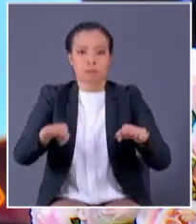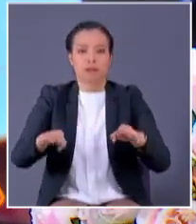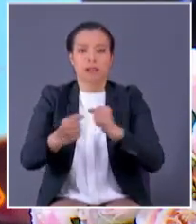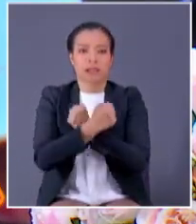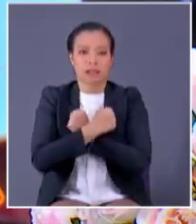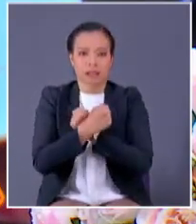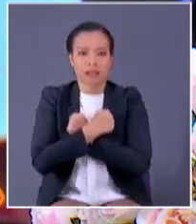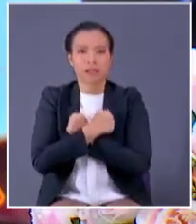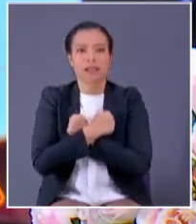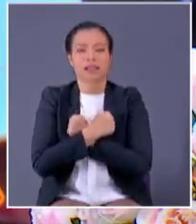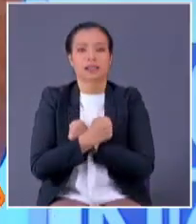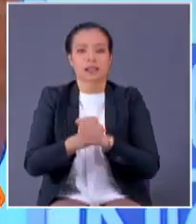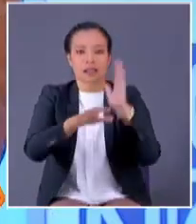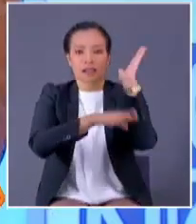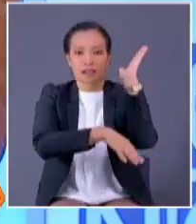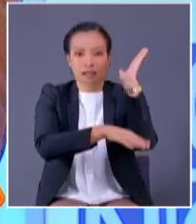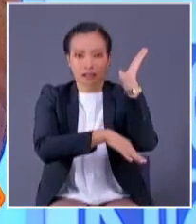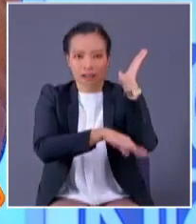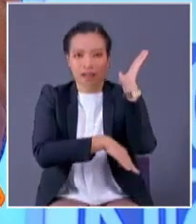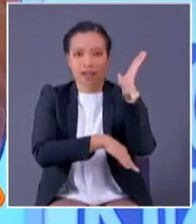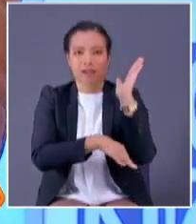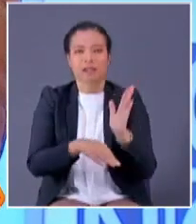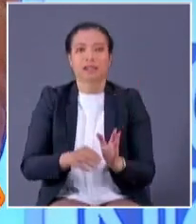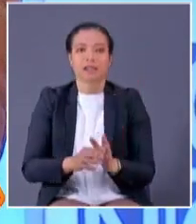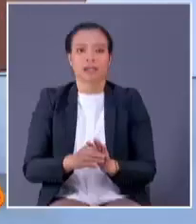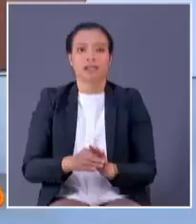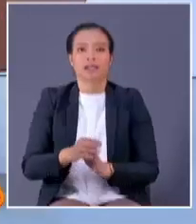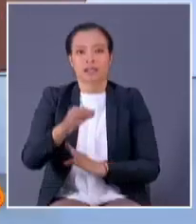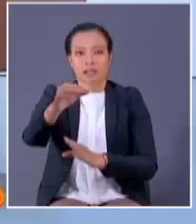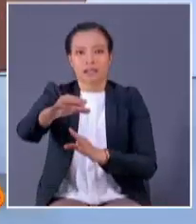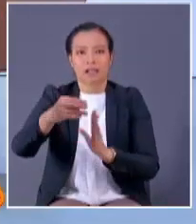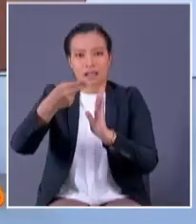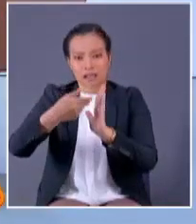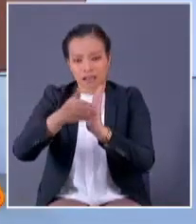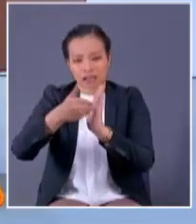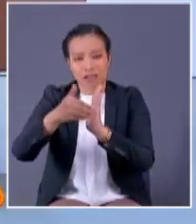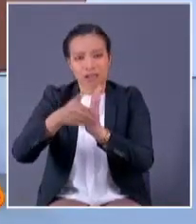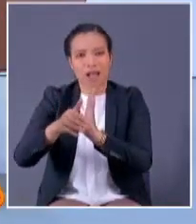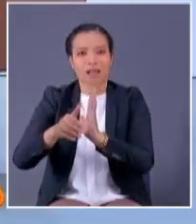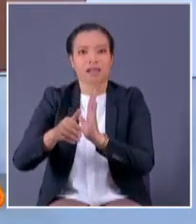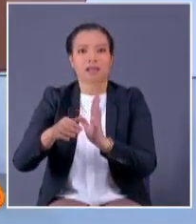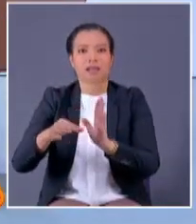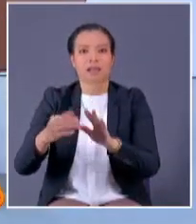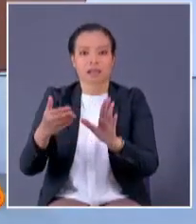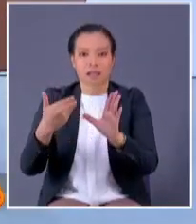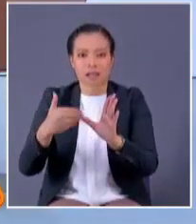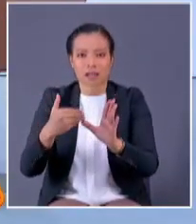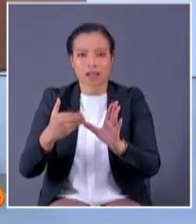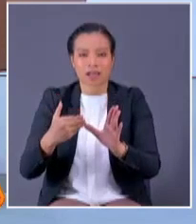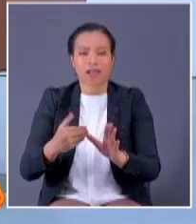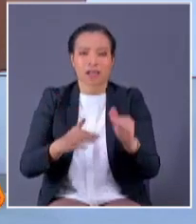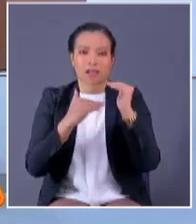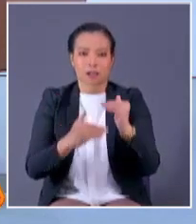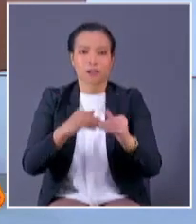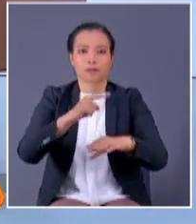ทเพชรเกษมนะครับเพชรบุรีพหลโยธินมีให้ครบ4มุมแล้วหลังจากนั้นถ้าทำ ได้ ค่อยมากำหนดเว